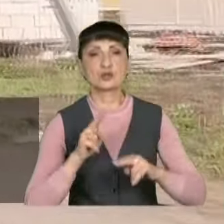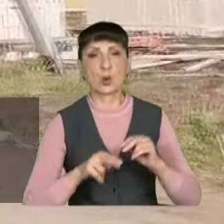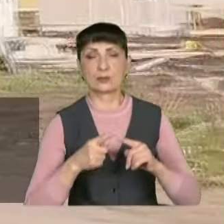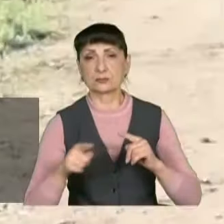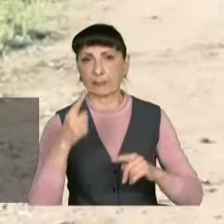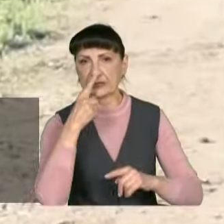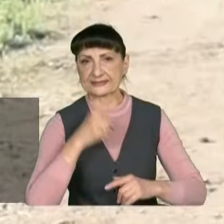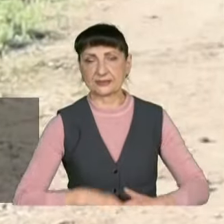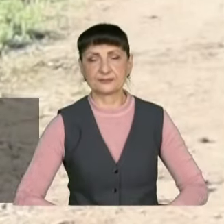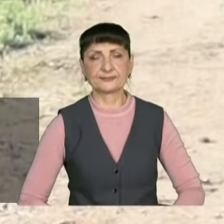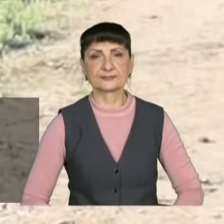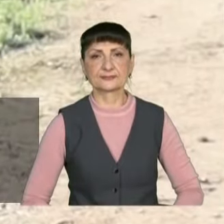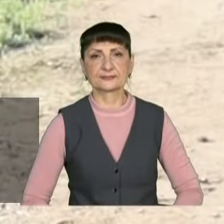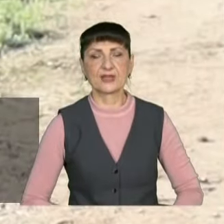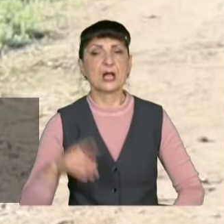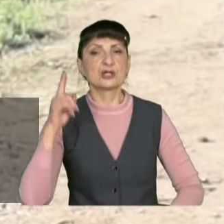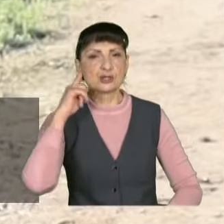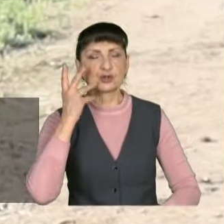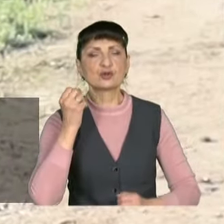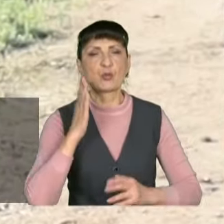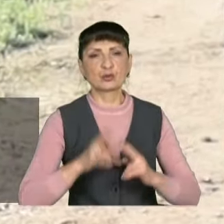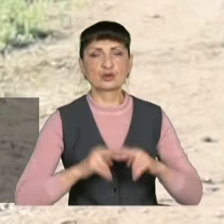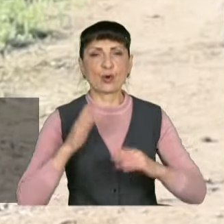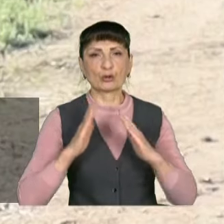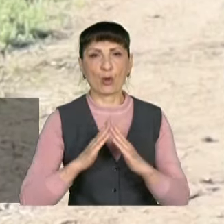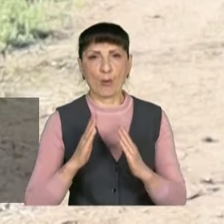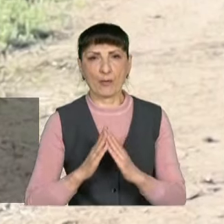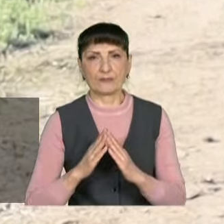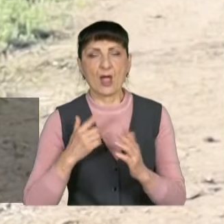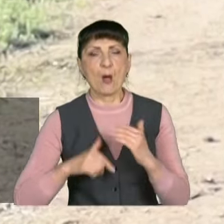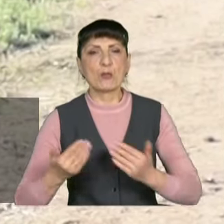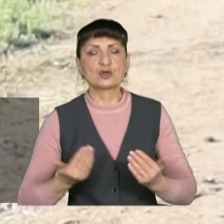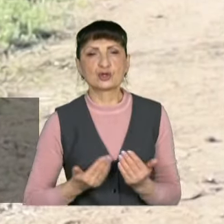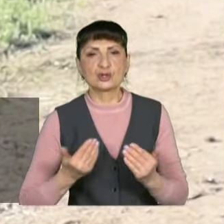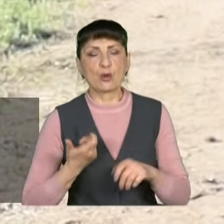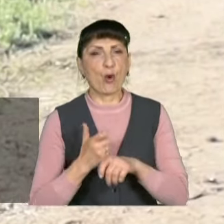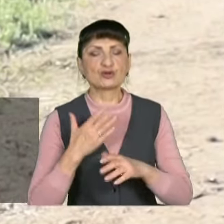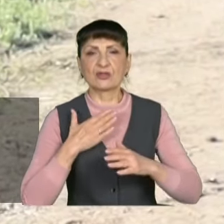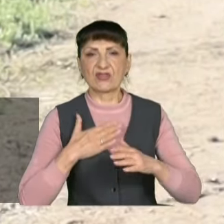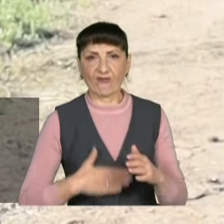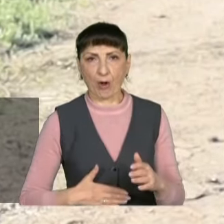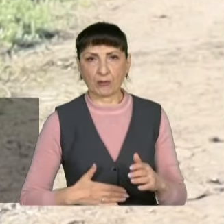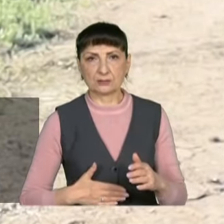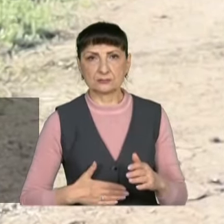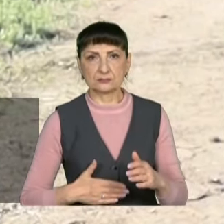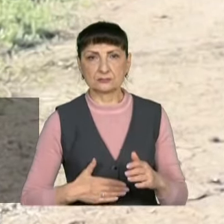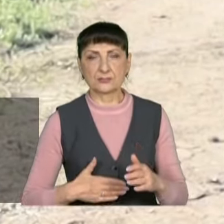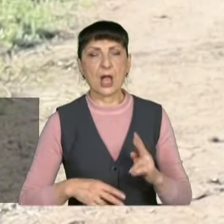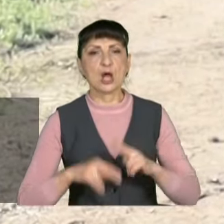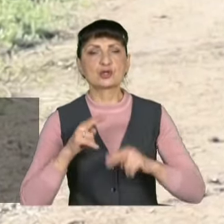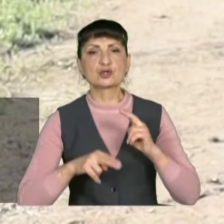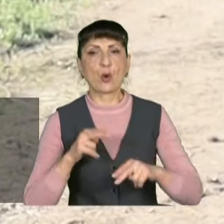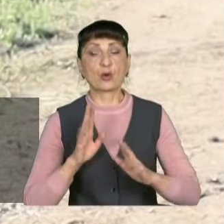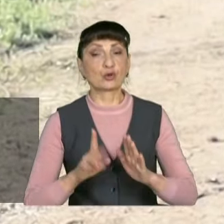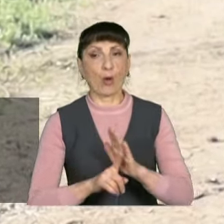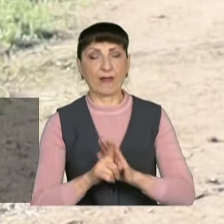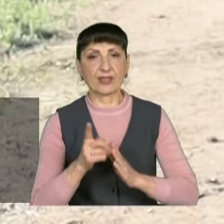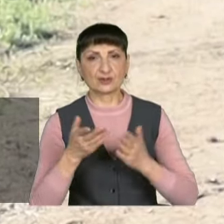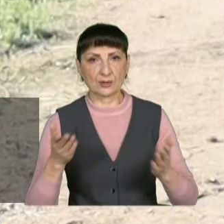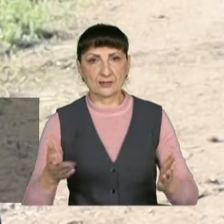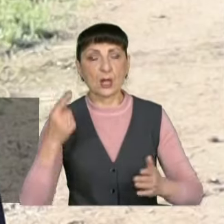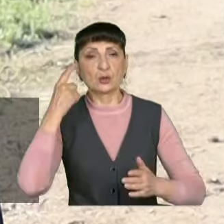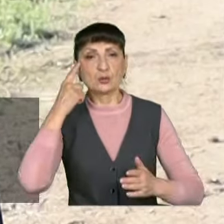недавно. Слышали, что еще будут строить дома? Мы, жители, очень довольны. Стройка вот началась,